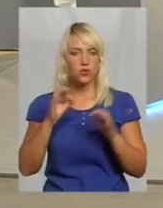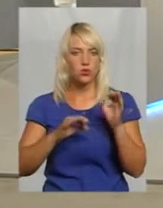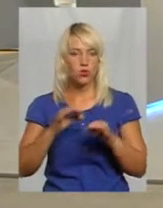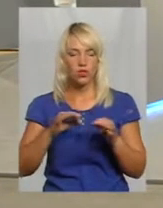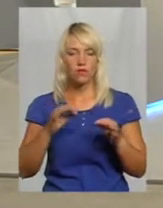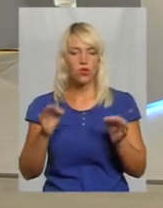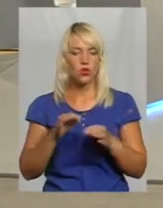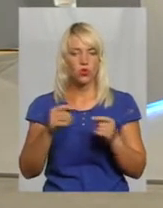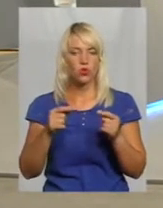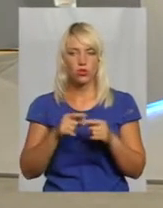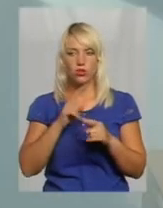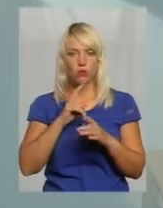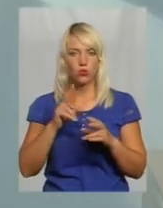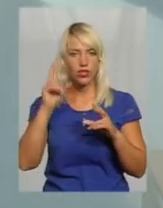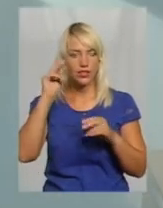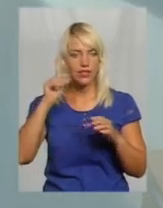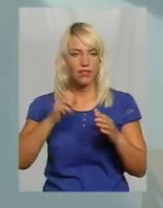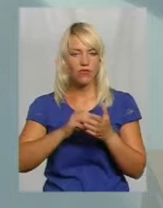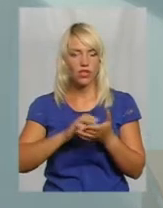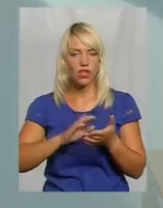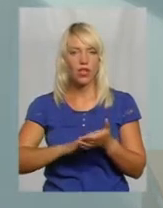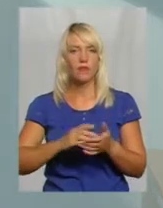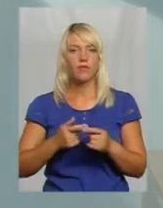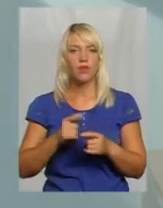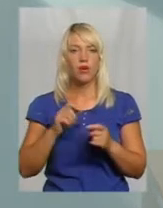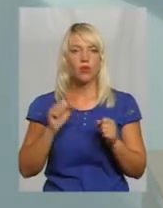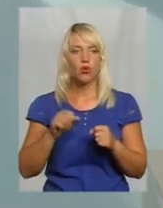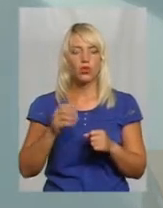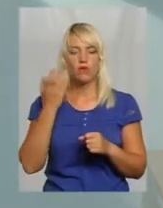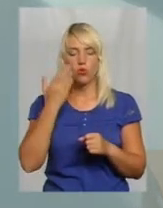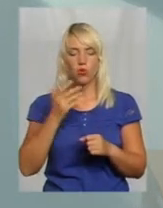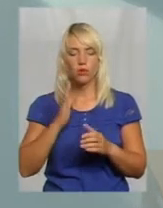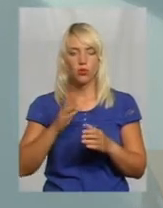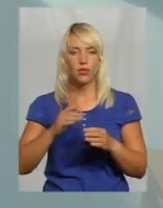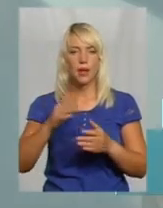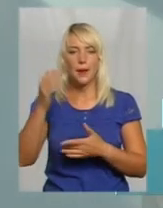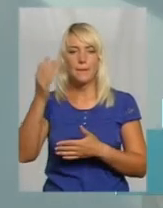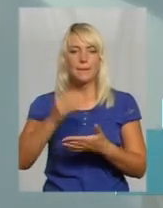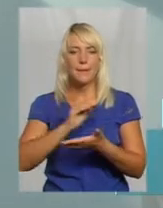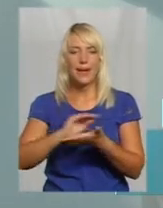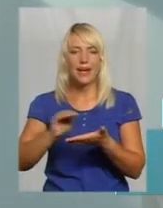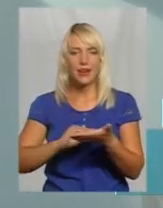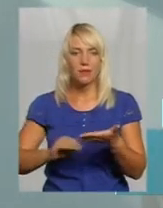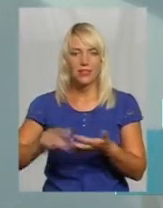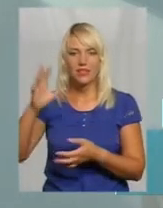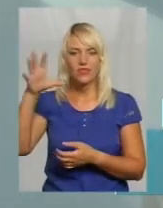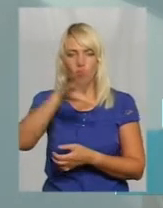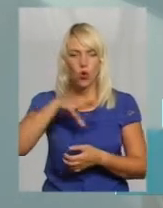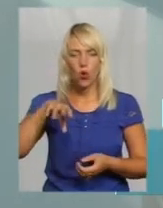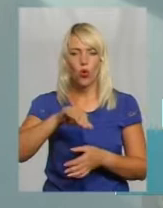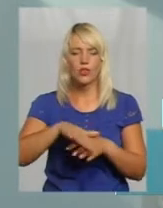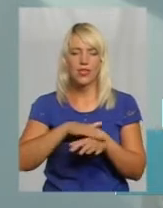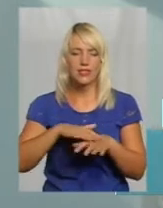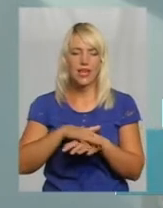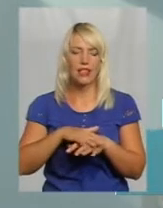будемо точної цифри знати. Можливо, тільки тоді, коли пройде перепис населення. Поки що, за даними сімейних лікарів,